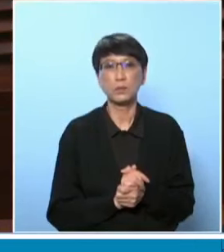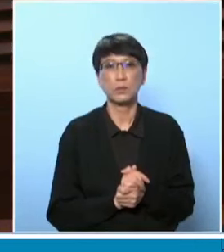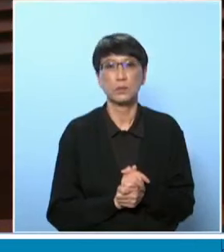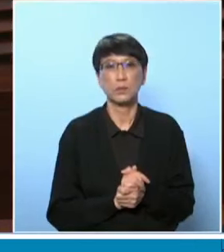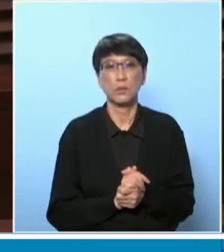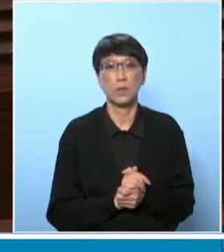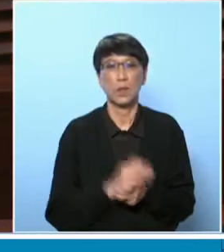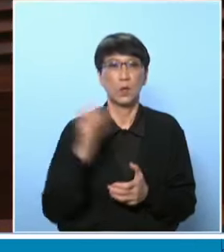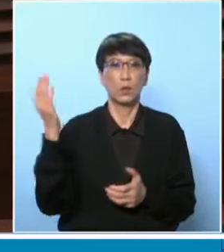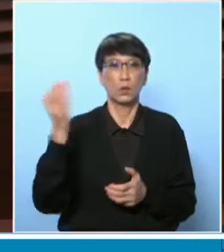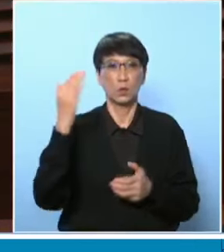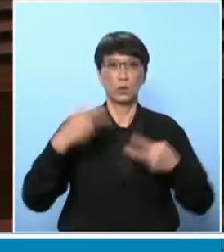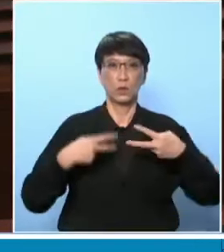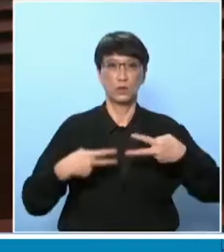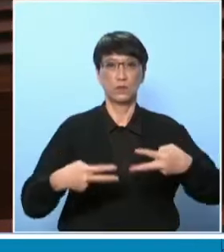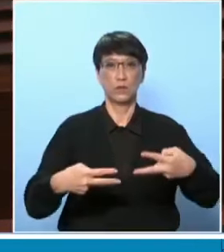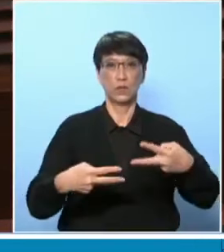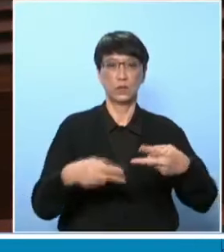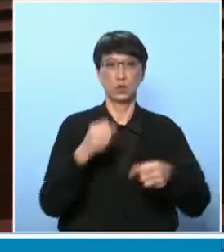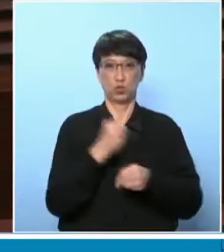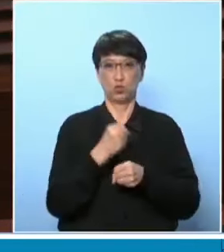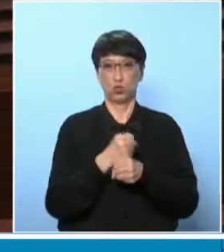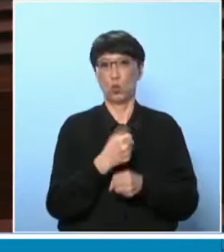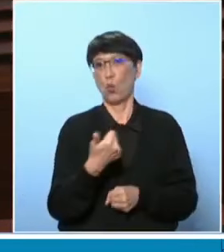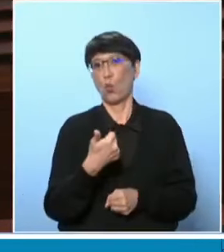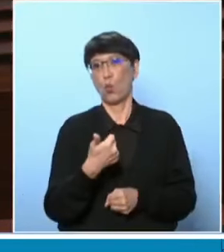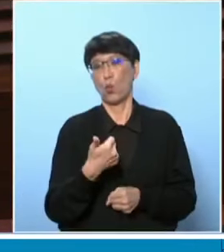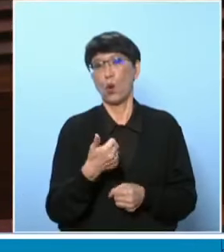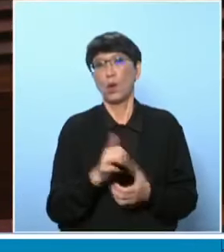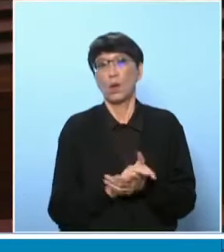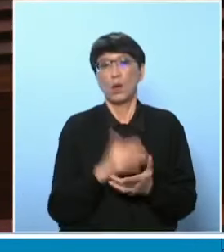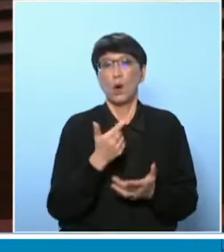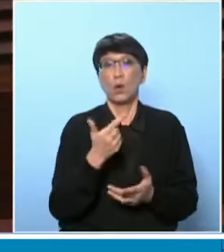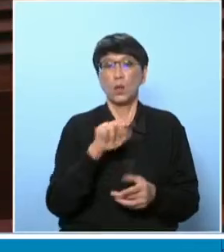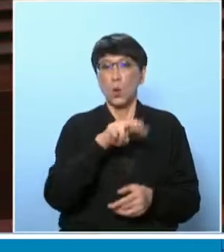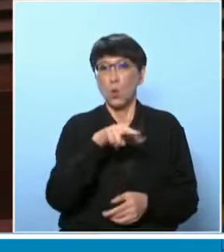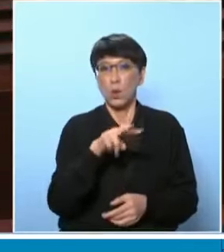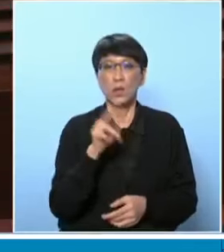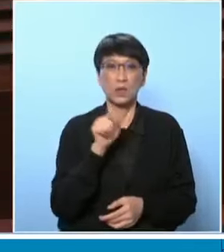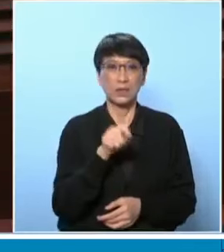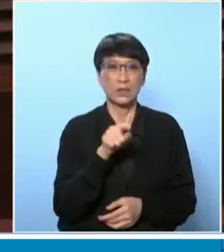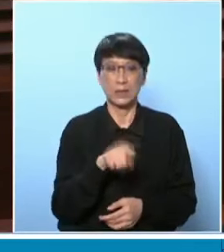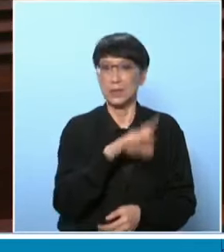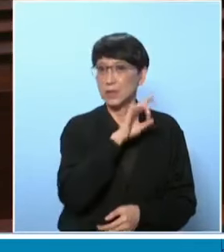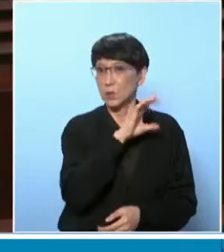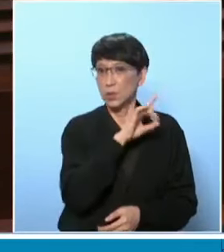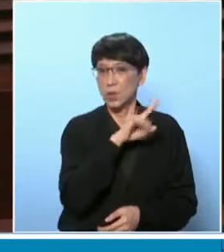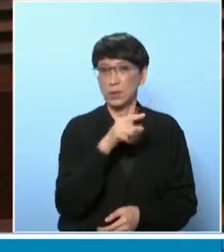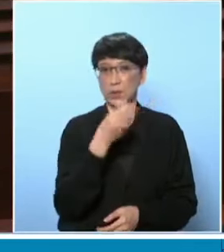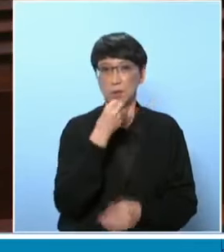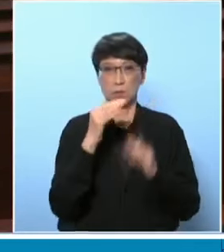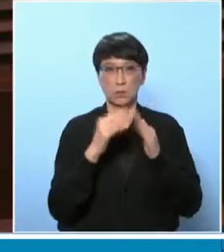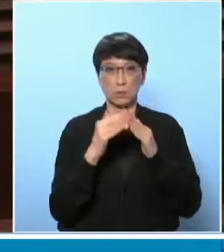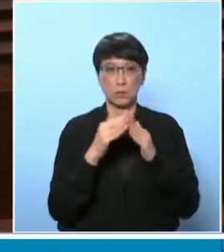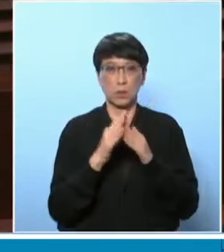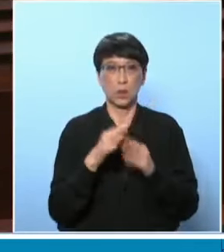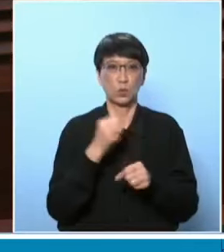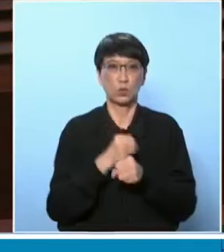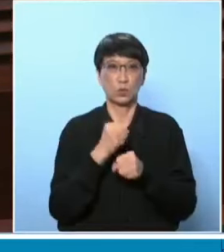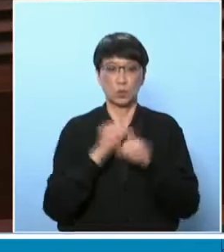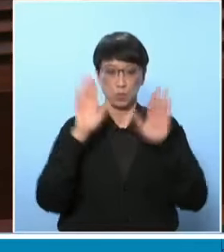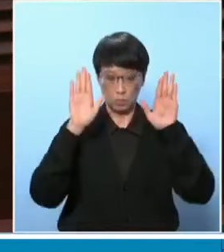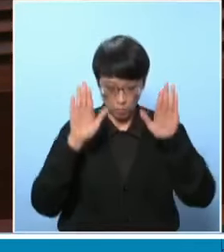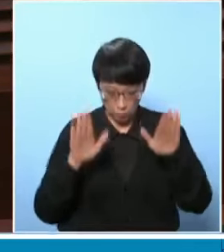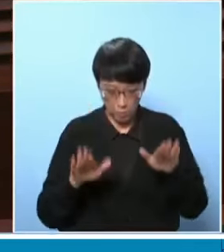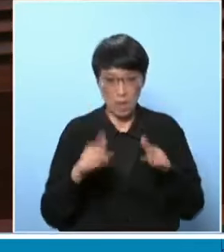方面咧，其實旅發局亦都做咗唔少功夫，係透過呢啲功夫，然後先能夠揾到啊！而家呢啲酒店、呢啲餐廳能夠做到穆斯林